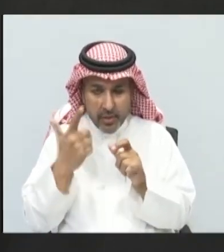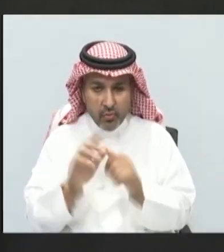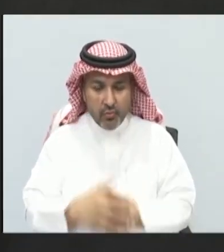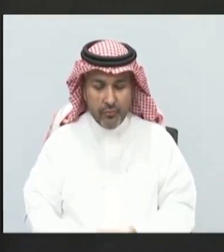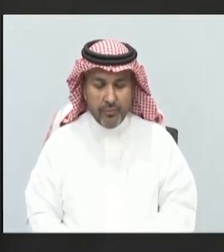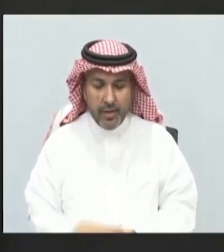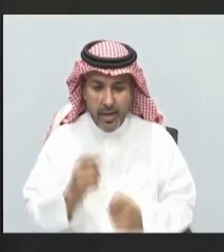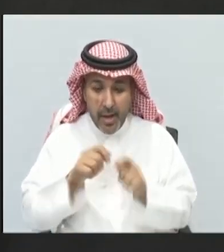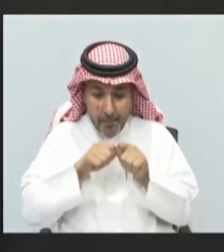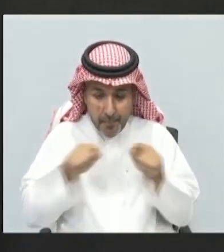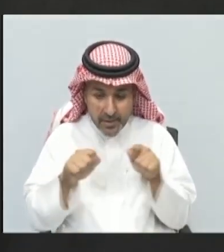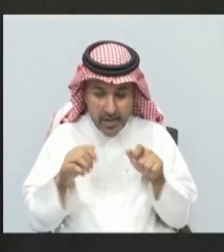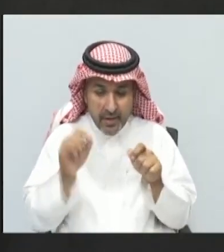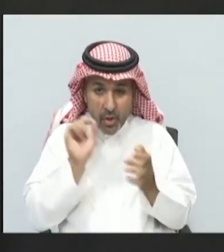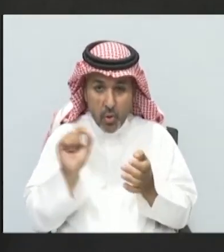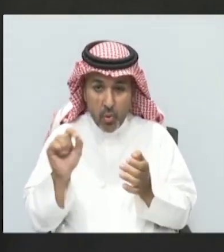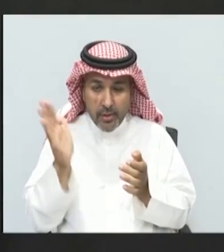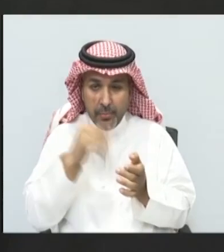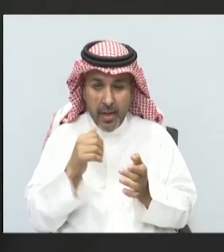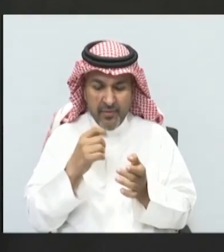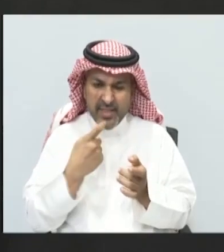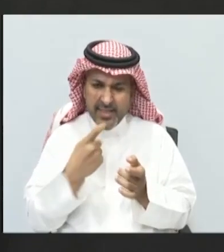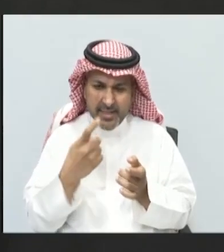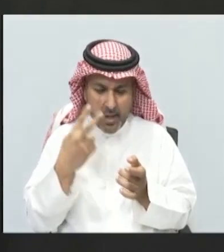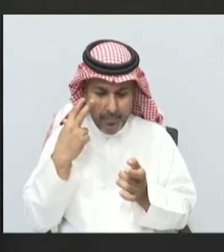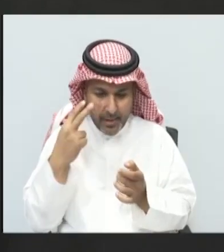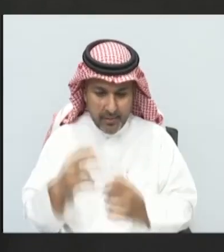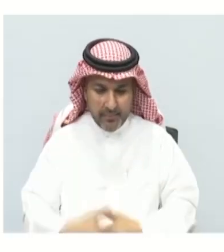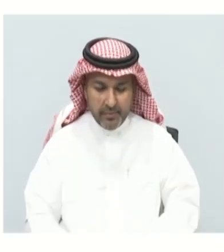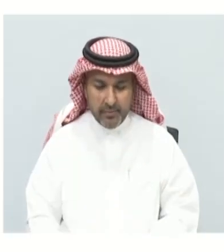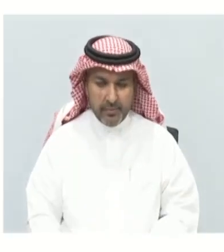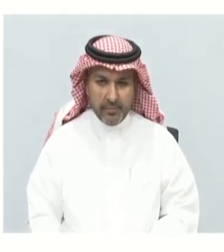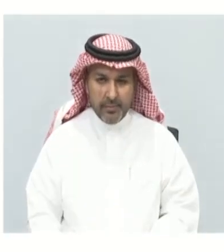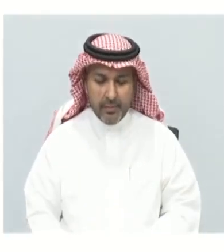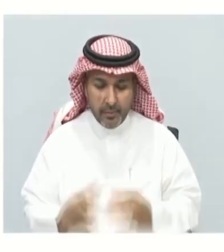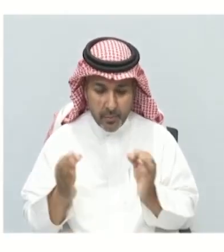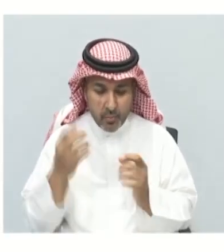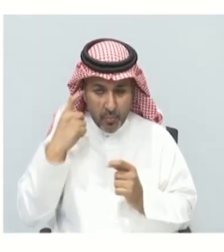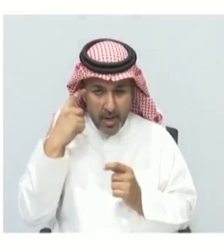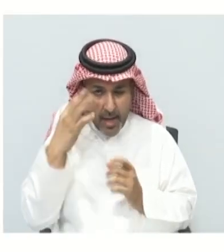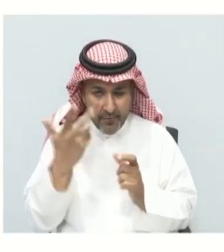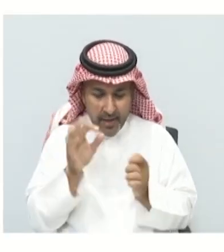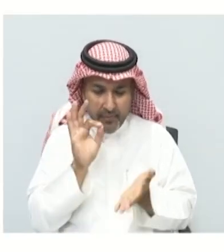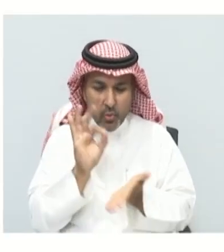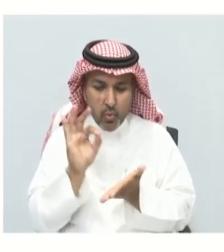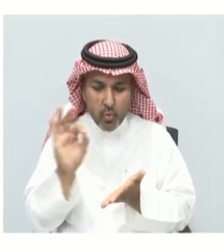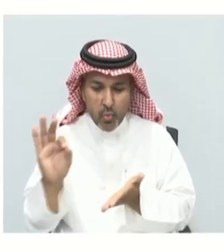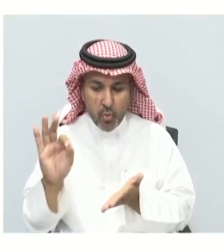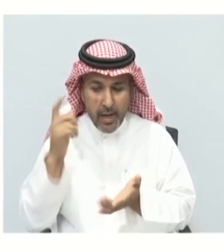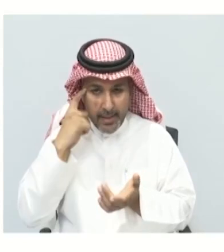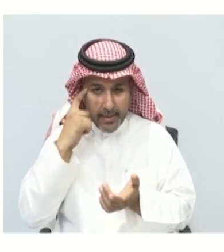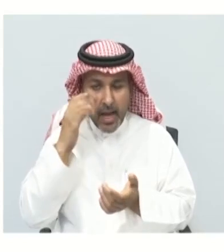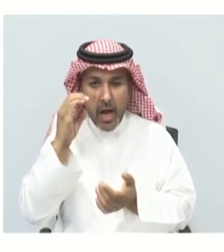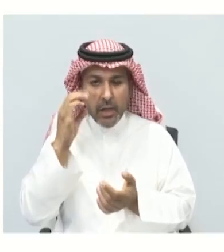طريق المسافه بين النقاط هذه هم المعايير التي حكمت من خلالها على ماذا على ما اذا كانت الحركه